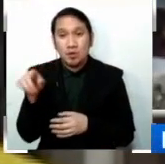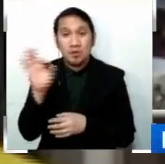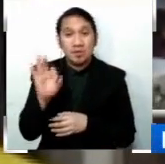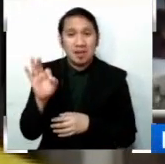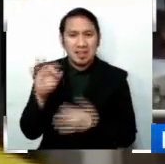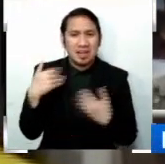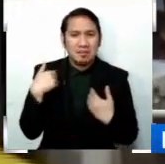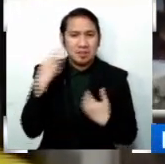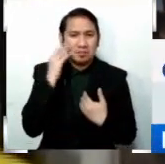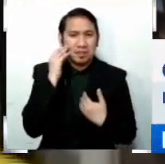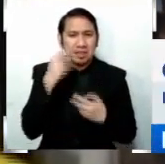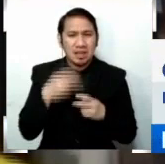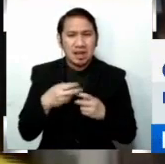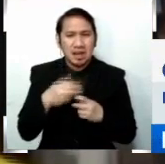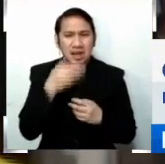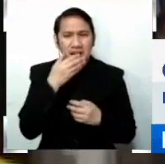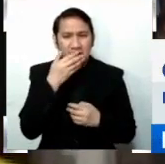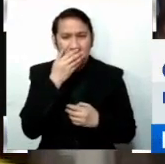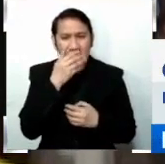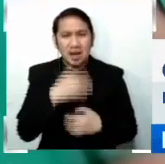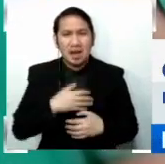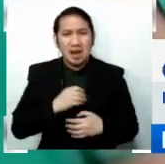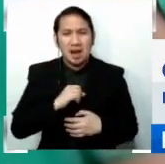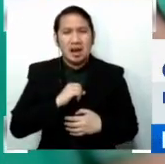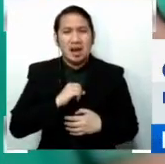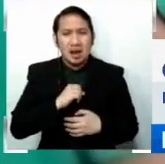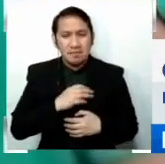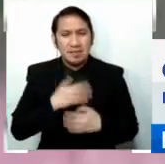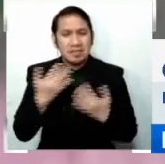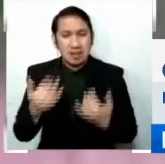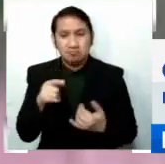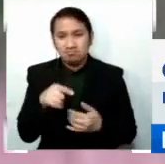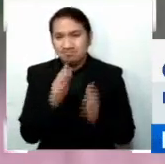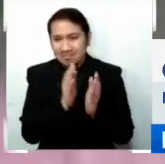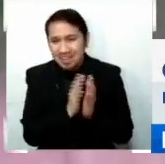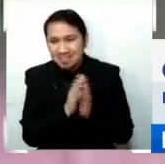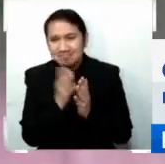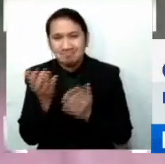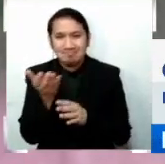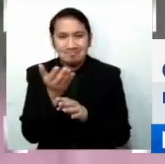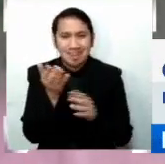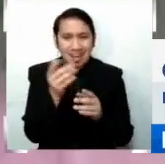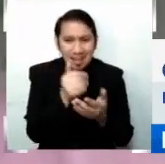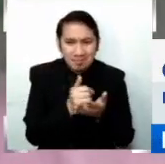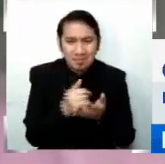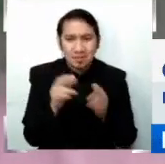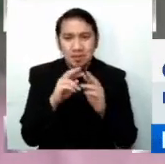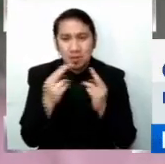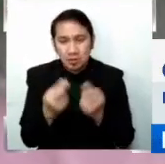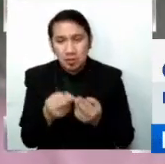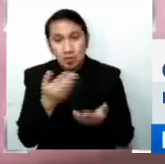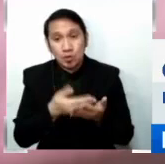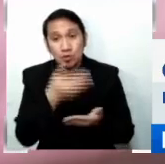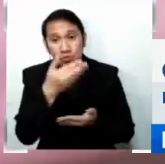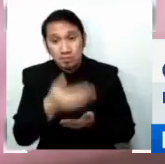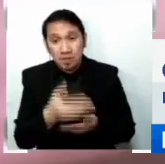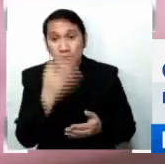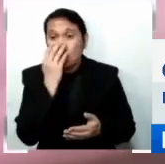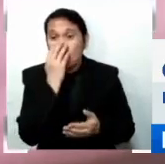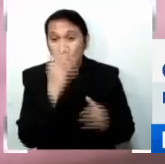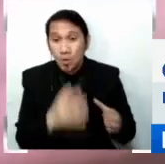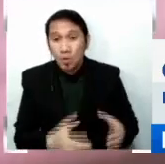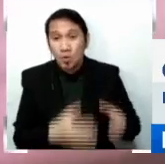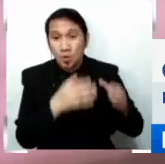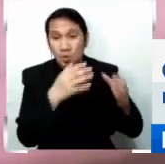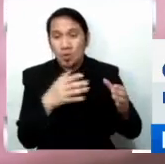naka-isolate sa kanyang bahay. Nagpatulong ang kanyang asawa sa mga kaanak nila para makabili ng oxygen tank. Sa isang online seller